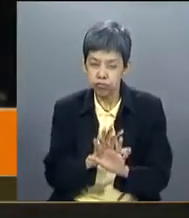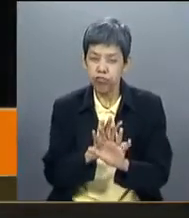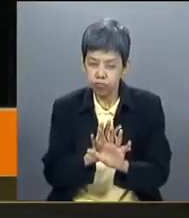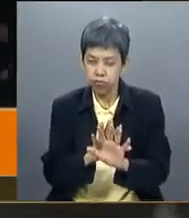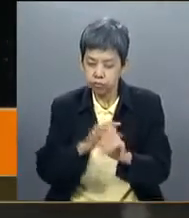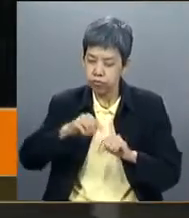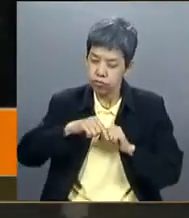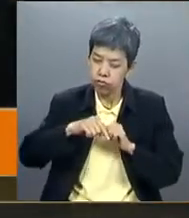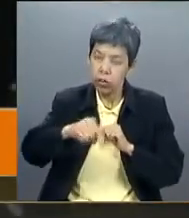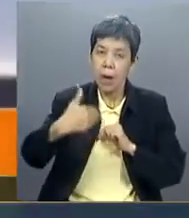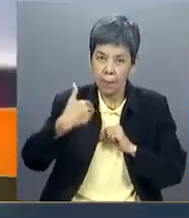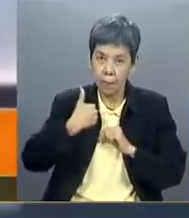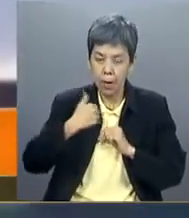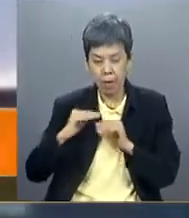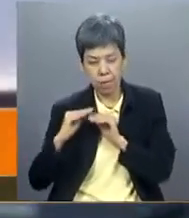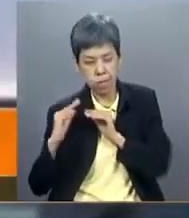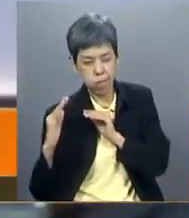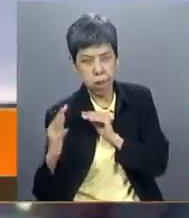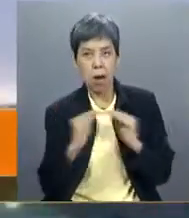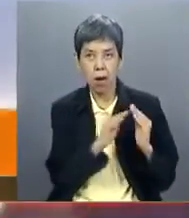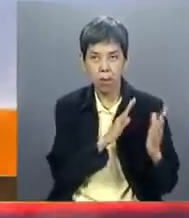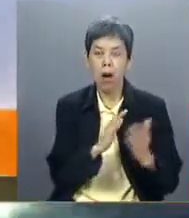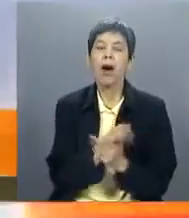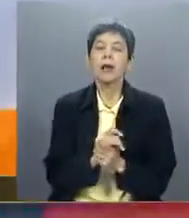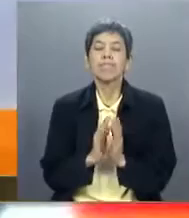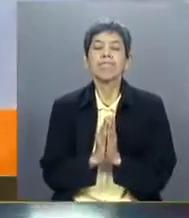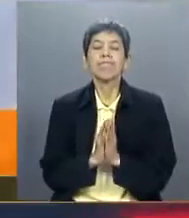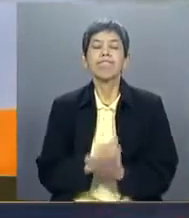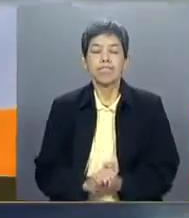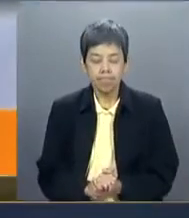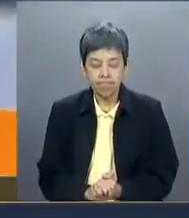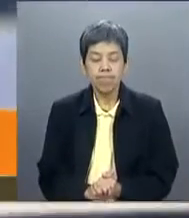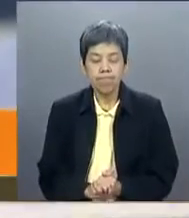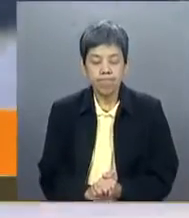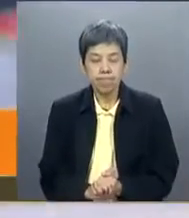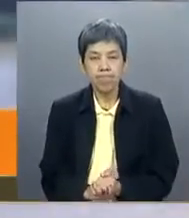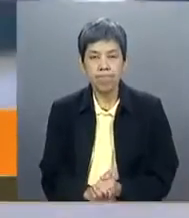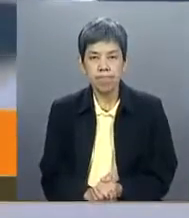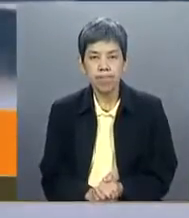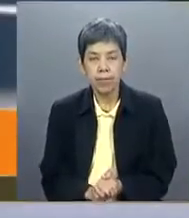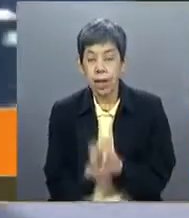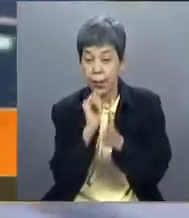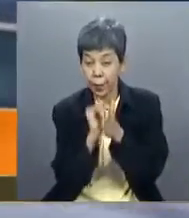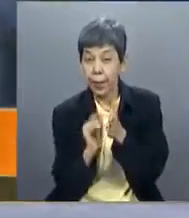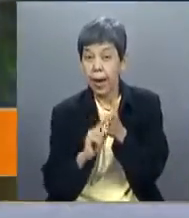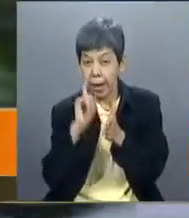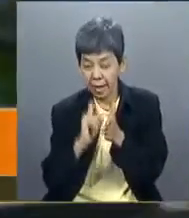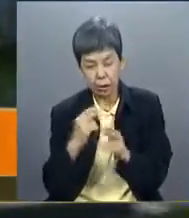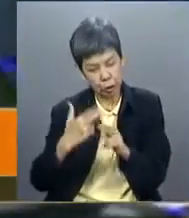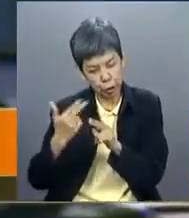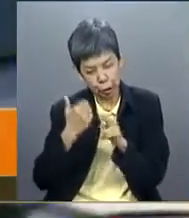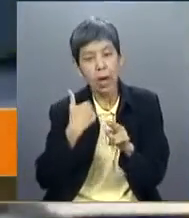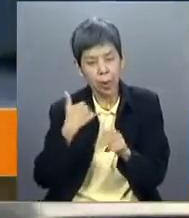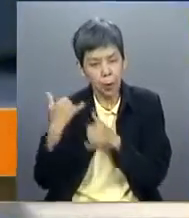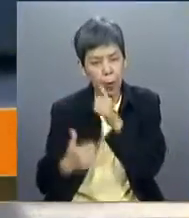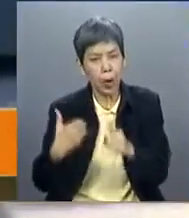านนั้นมีแฟนกีฬาหลายพันคนนั้นได้ยืนร่วมไว้อาลัยด้วยสำหรับพิธีศพนั้นมีบุคคลชื่อดังร่วมพิธีหล